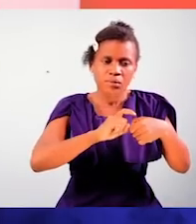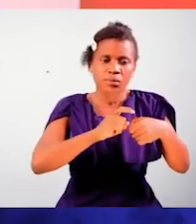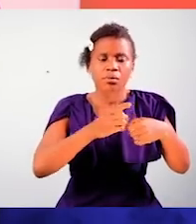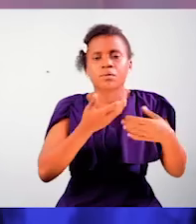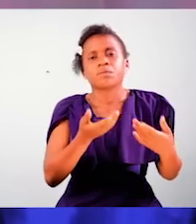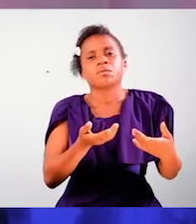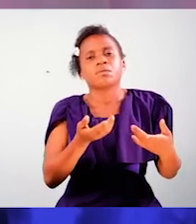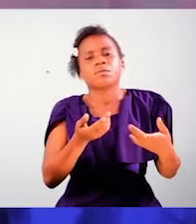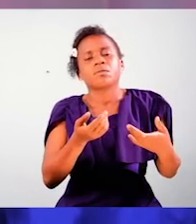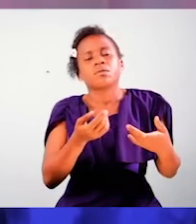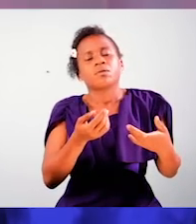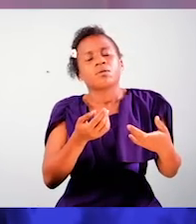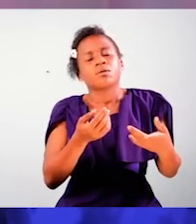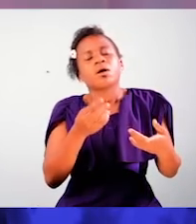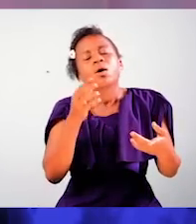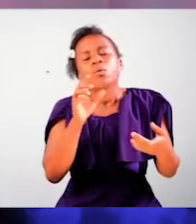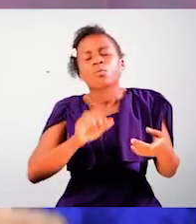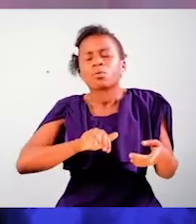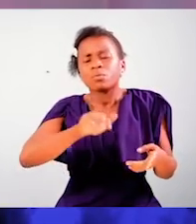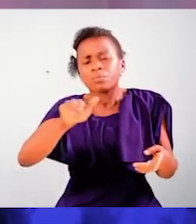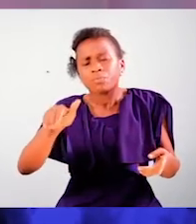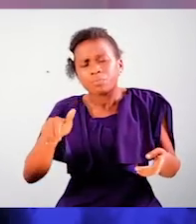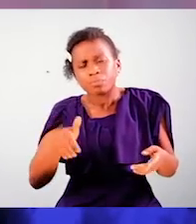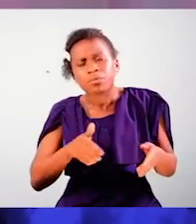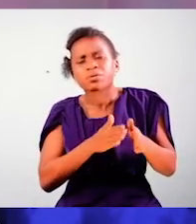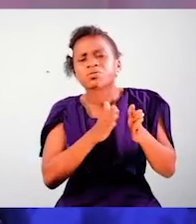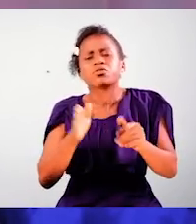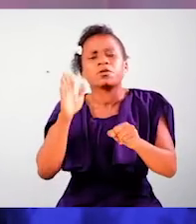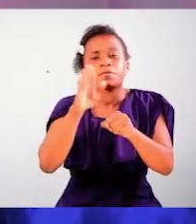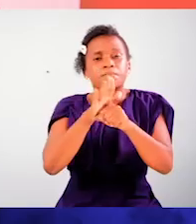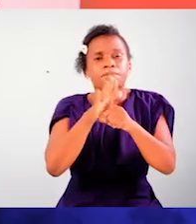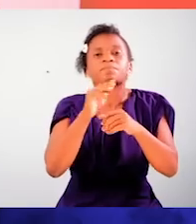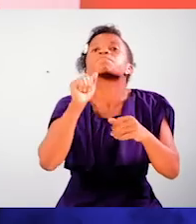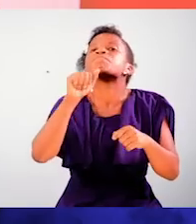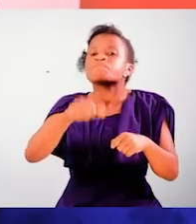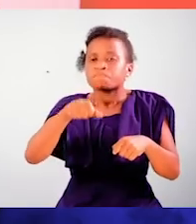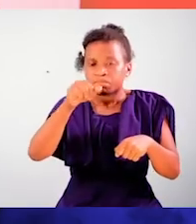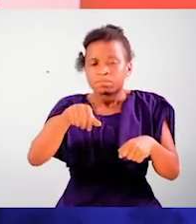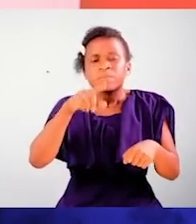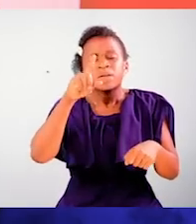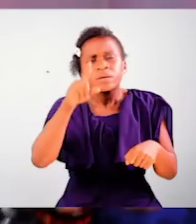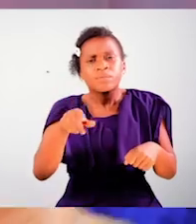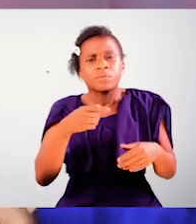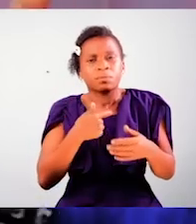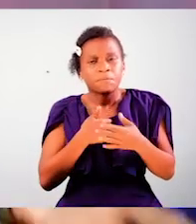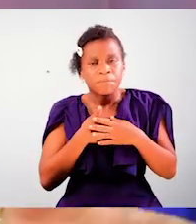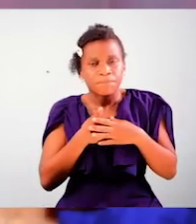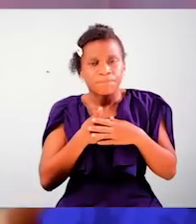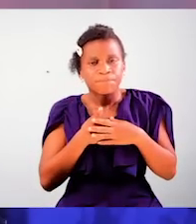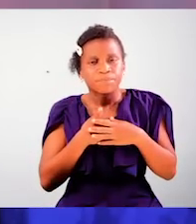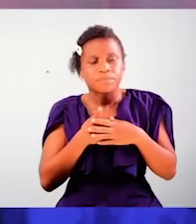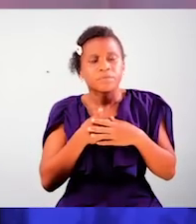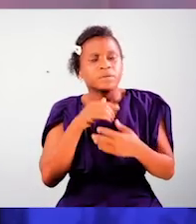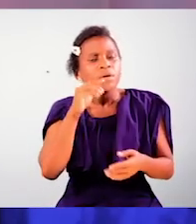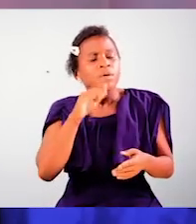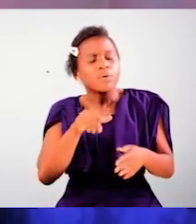wa njia nyingi sana. Sio hiyo tu. Kuna mtu tenda umeleta, wamesema hapa reli. Wewe unamwachaje mtu yuko tayari